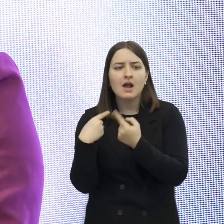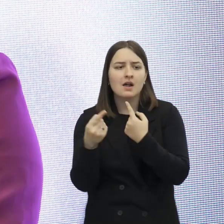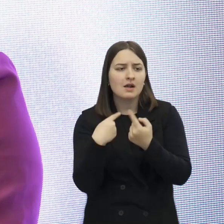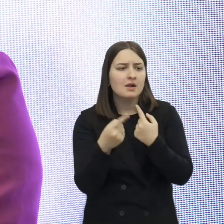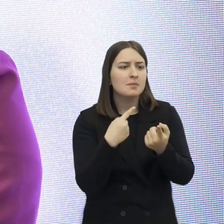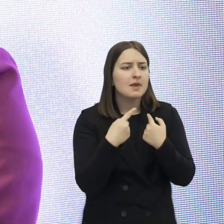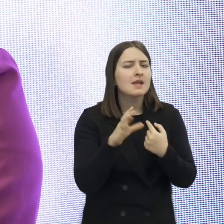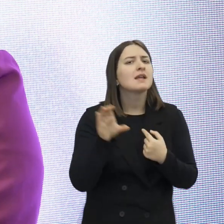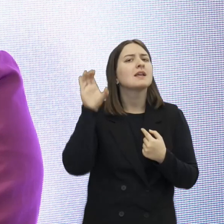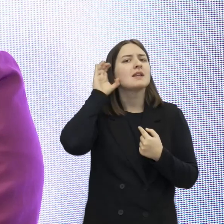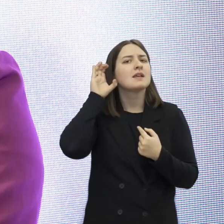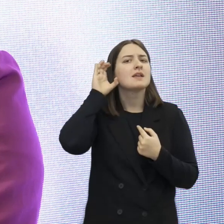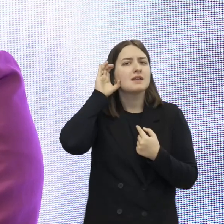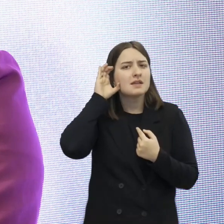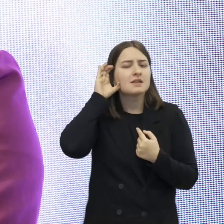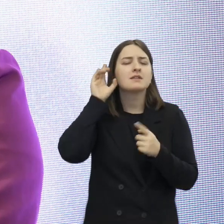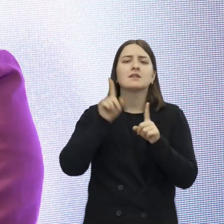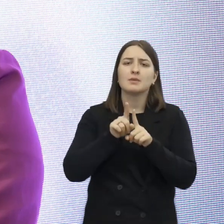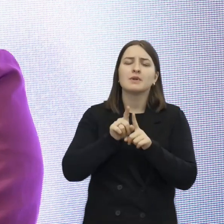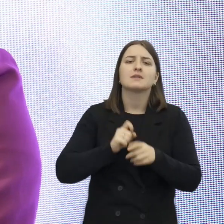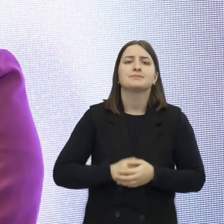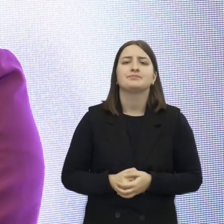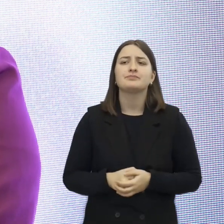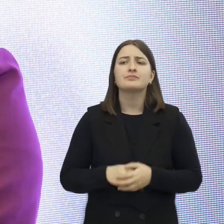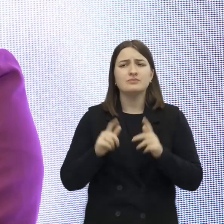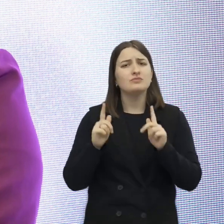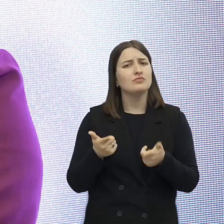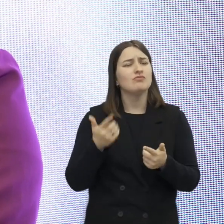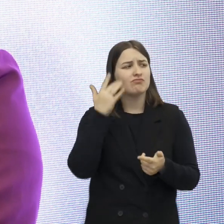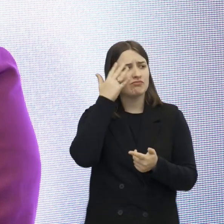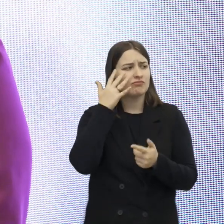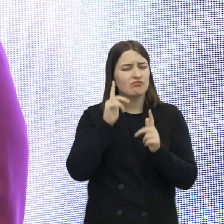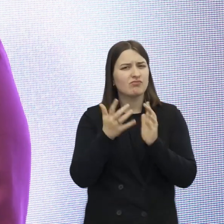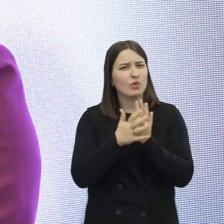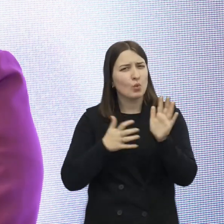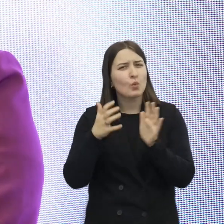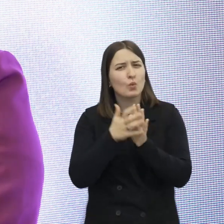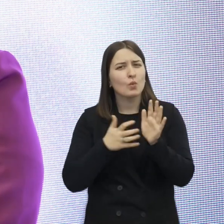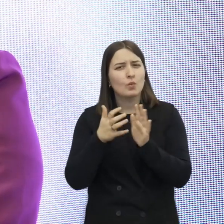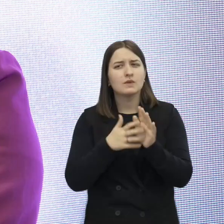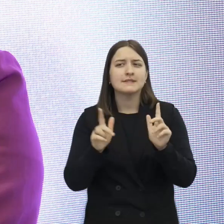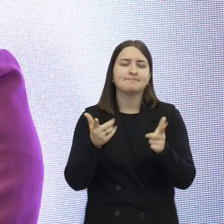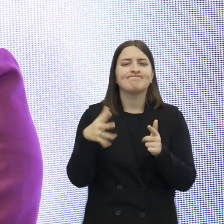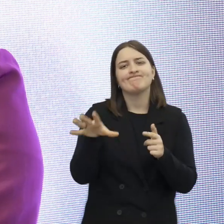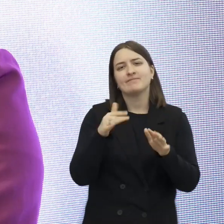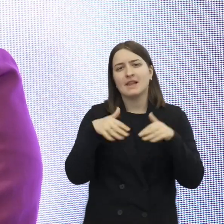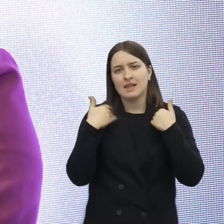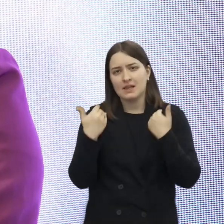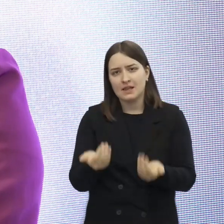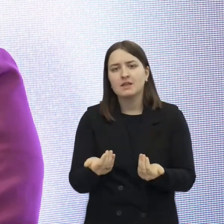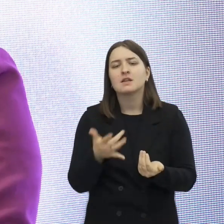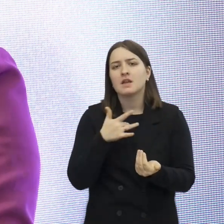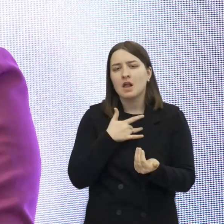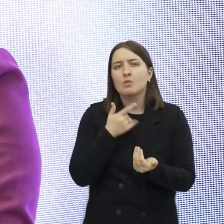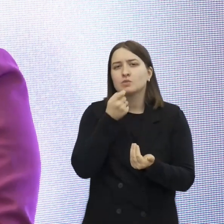kalbėtis ir girdėti. Man atrodo, šito mums ir trūksta turbūt, ir čia toksai linkėjimas, kad